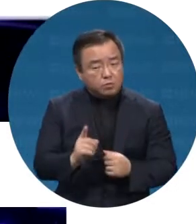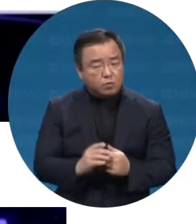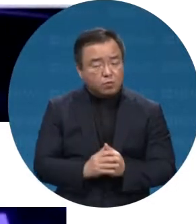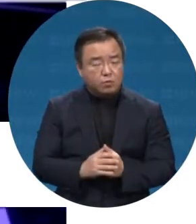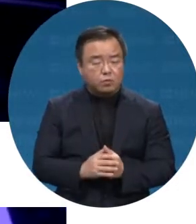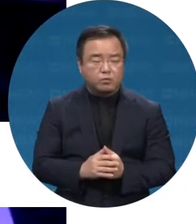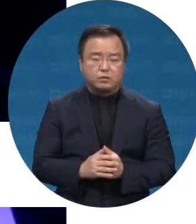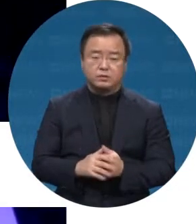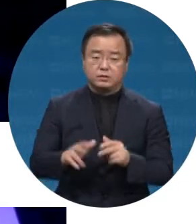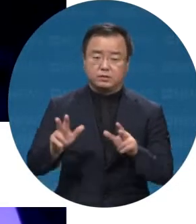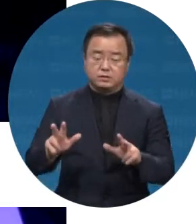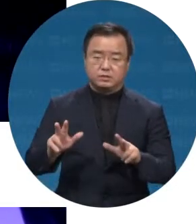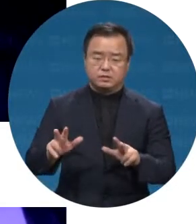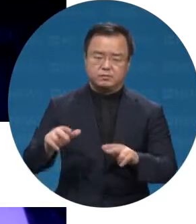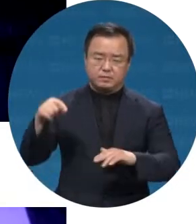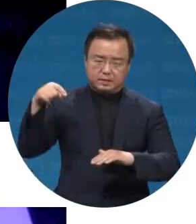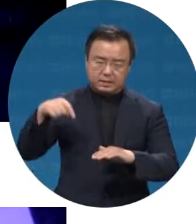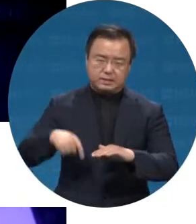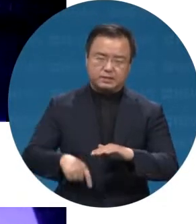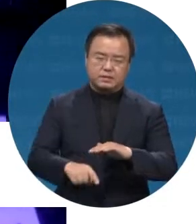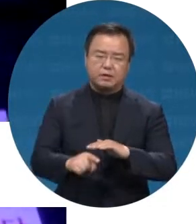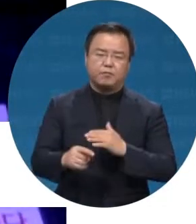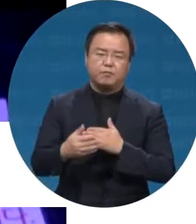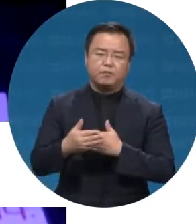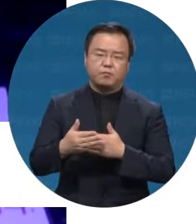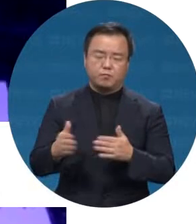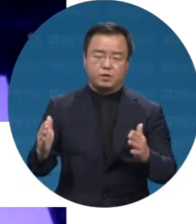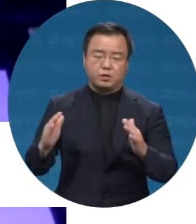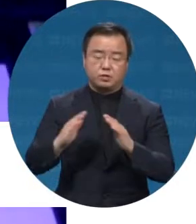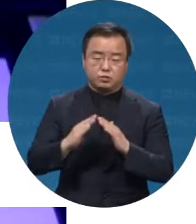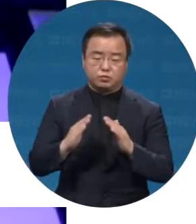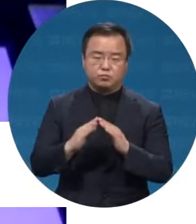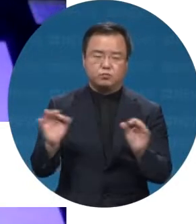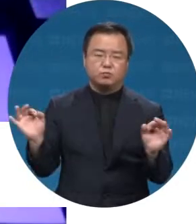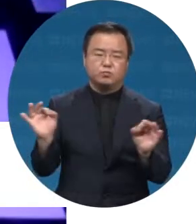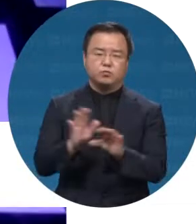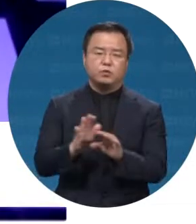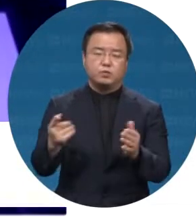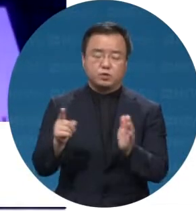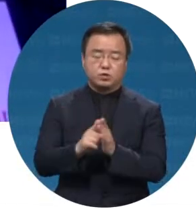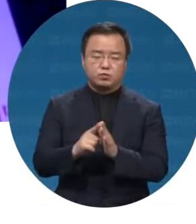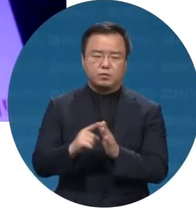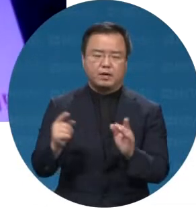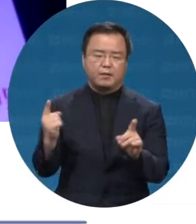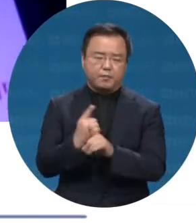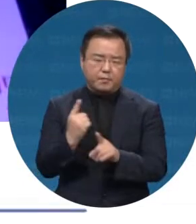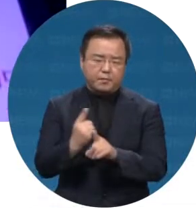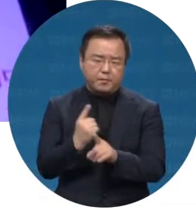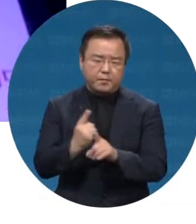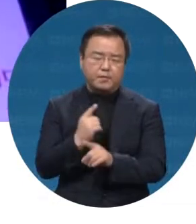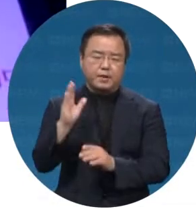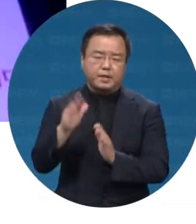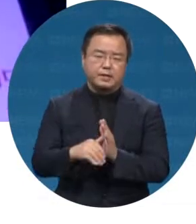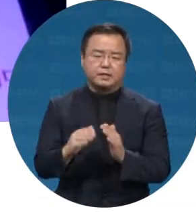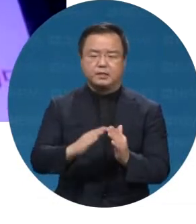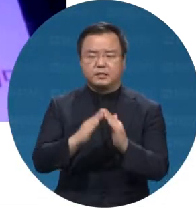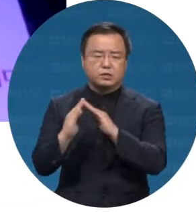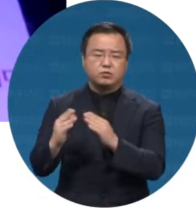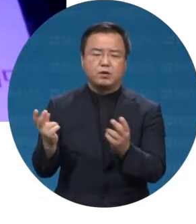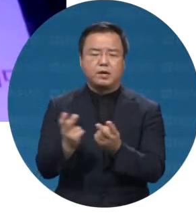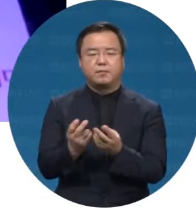지금 저 충주거지를 지하를 없애기 위해서 주춤주거지로 개발할 때 2주대책 없이 개발이